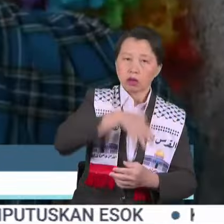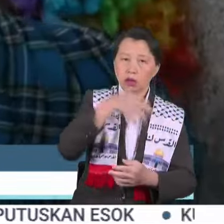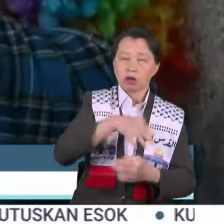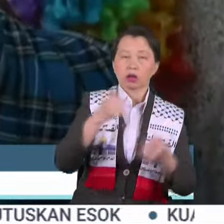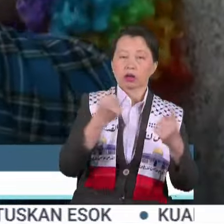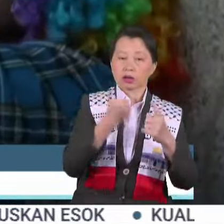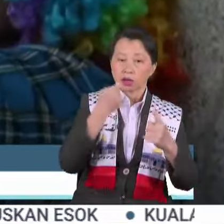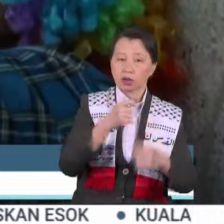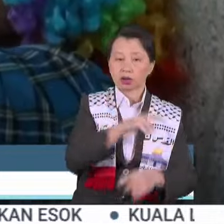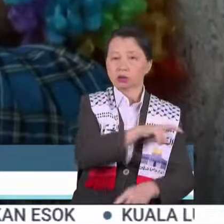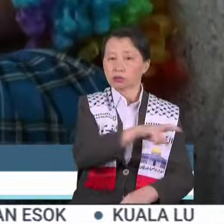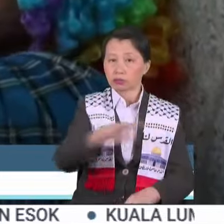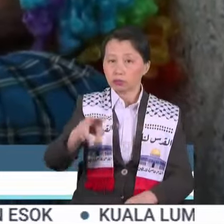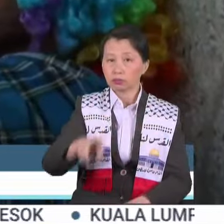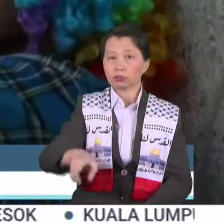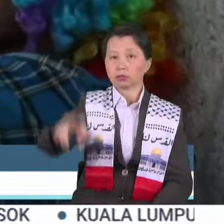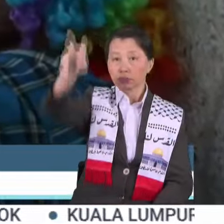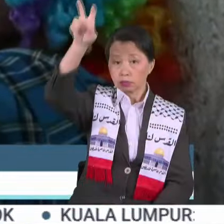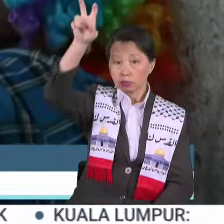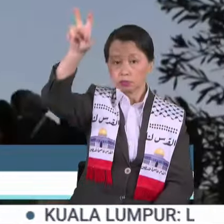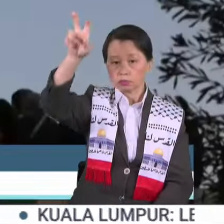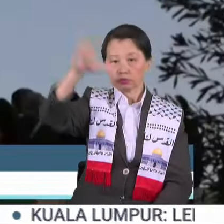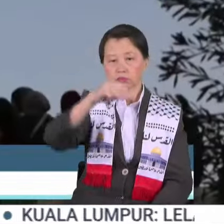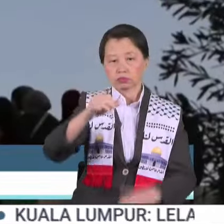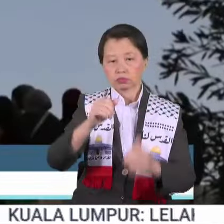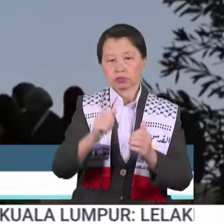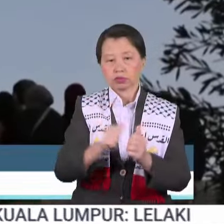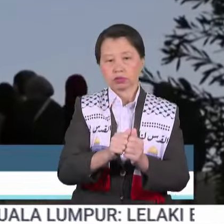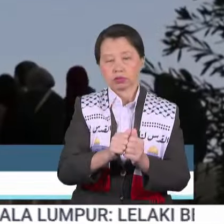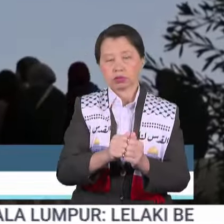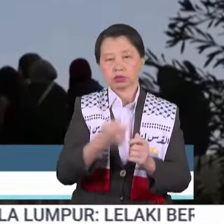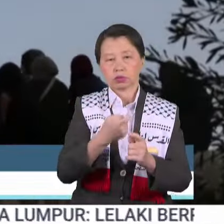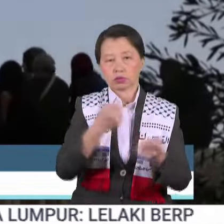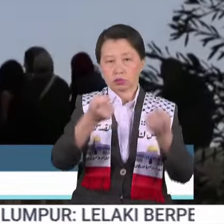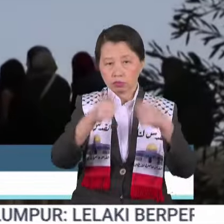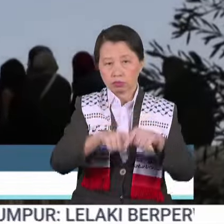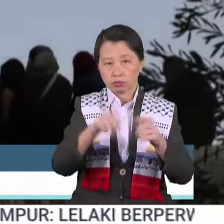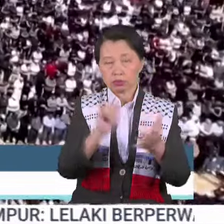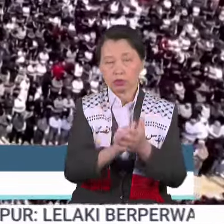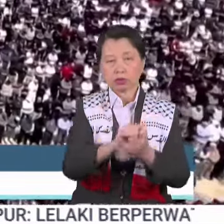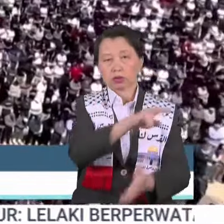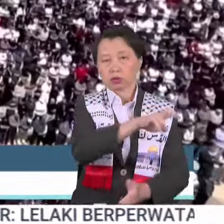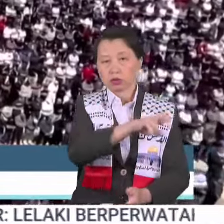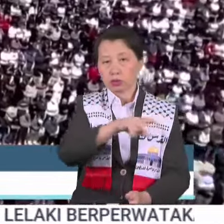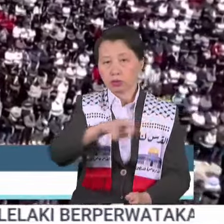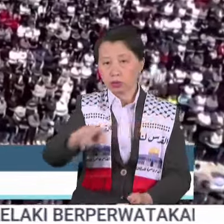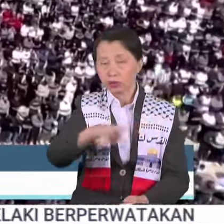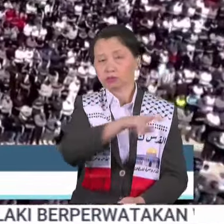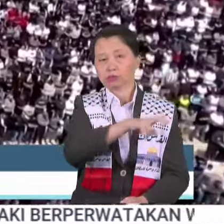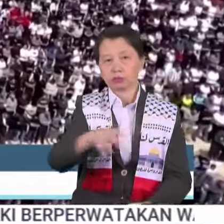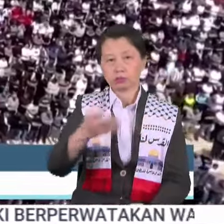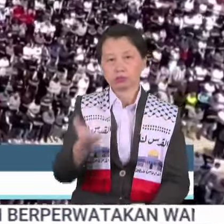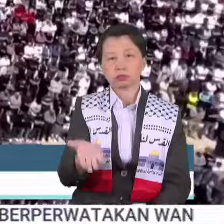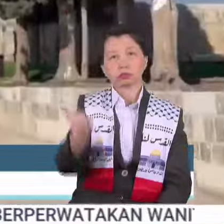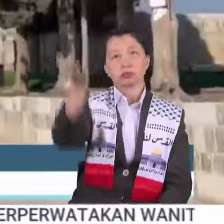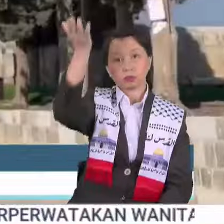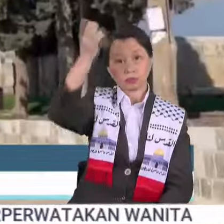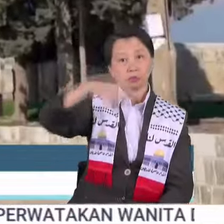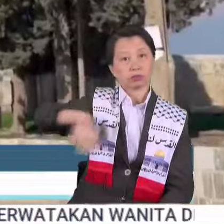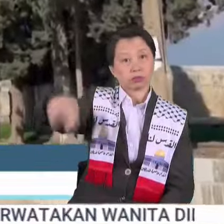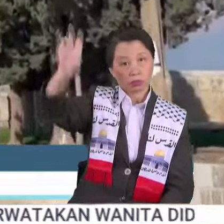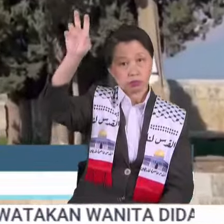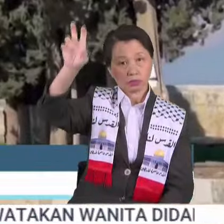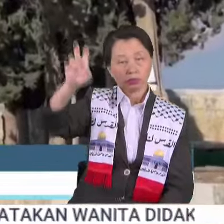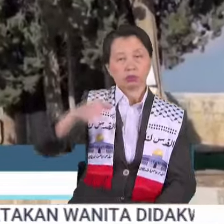Isra' Mi'raj yang penuh barakah. Mengambil ibrah dari peristiwa Isra' dan Mi'raj yang dilalui baginda Rasulullah